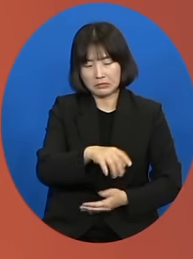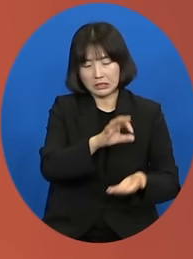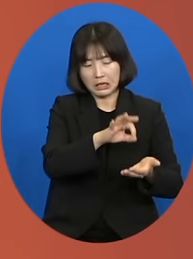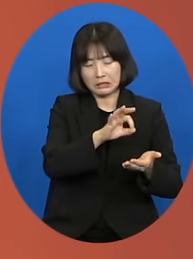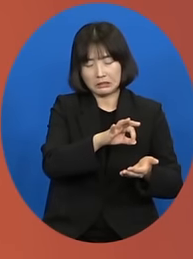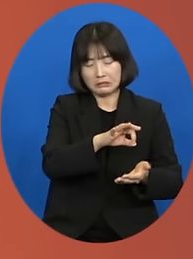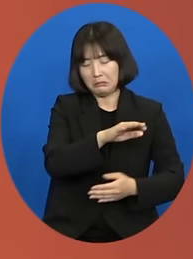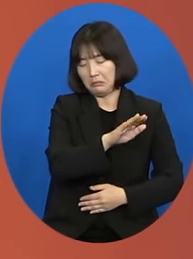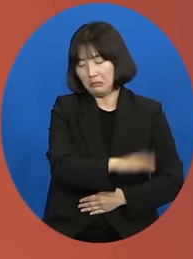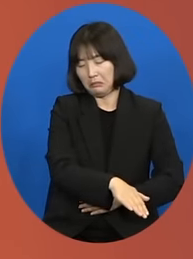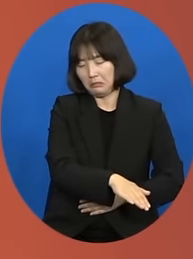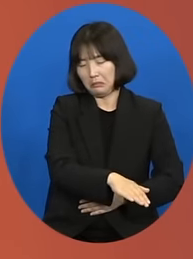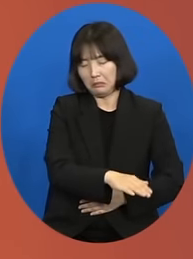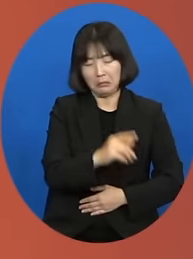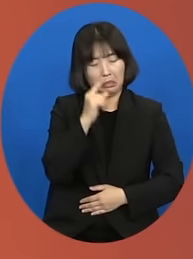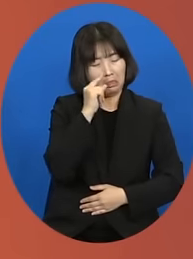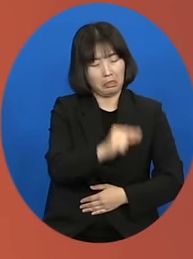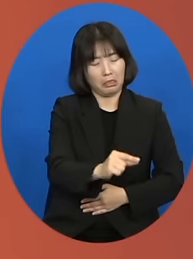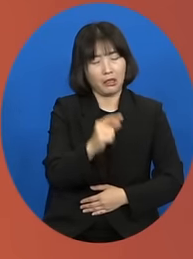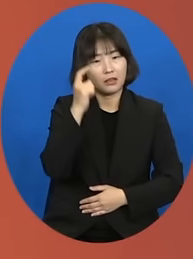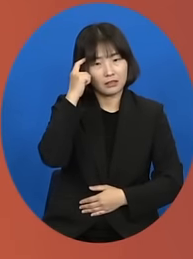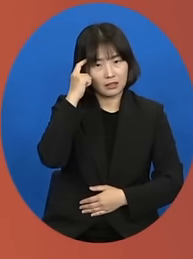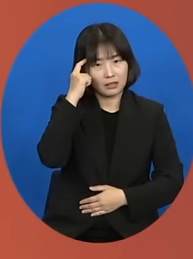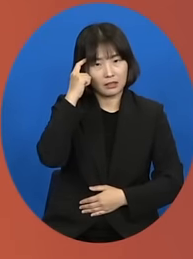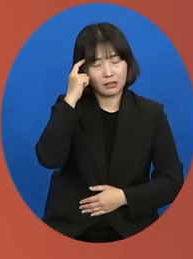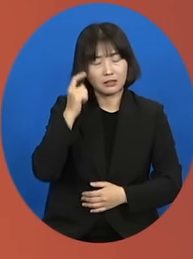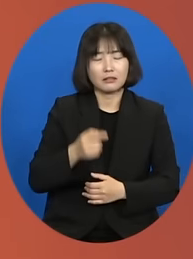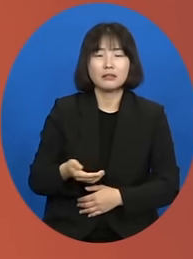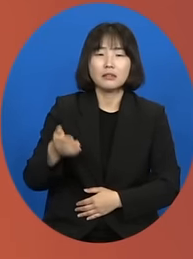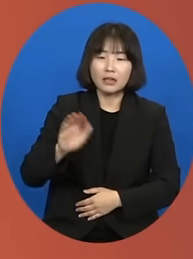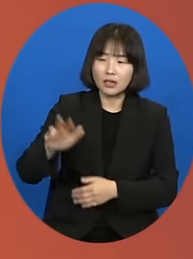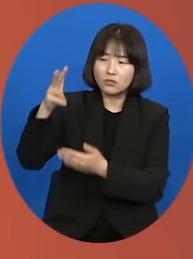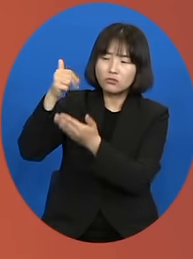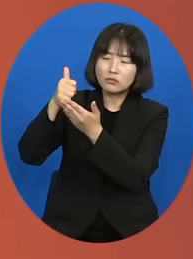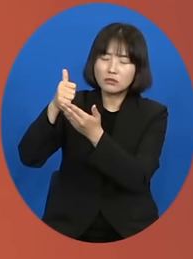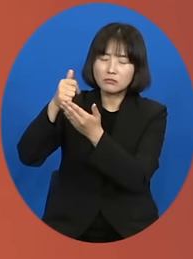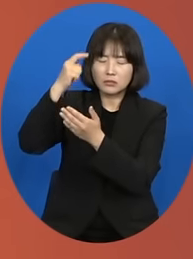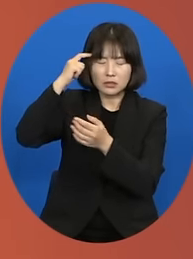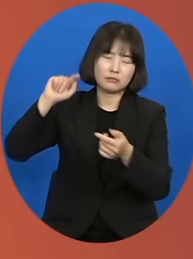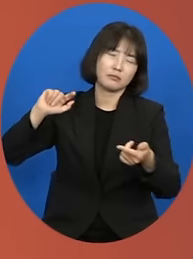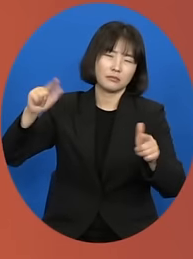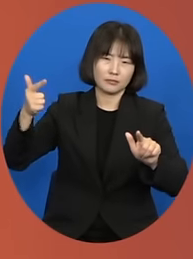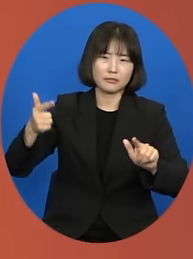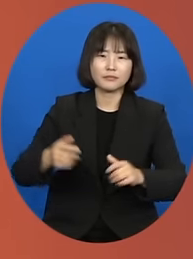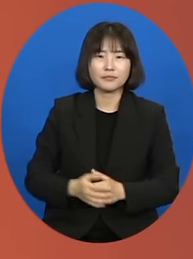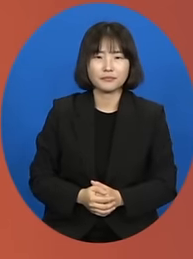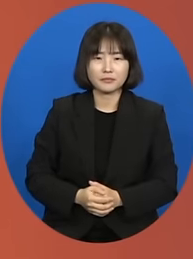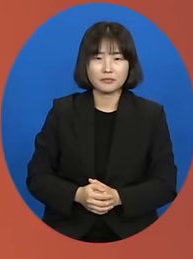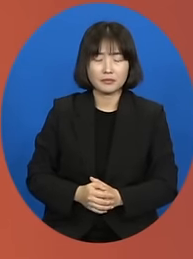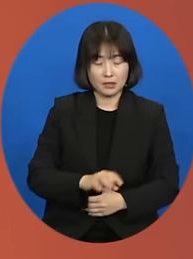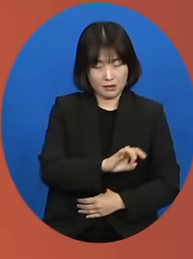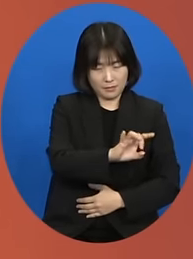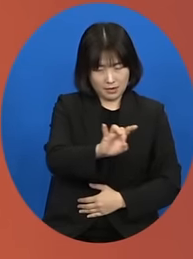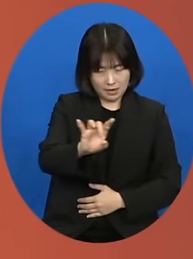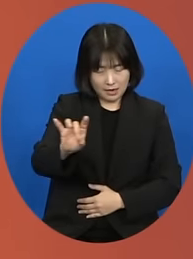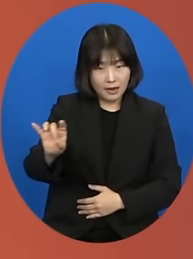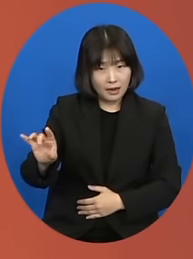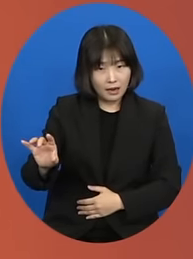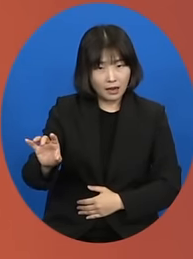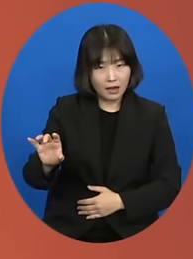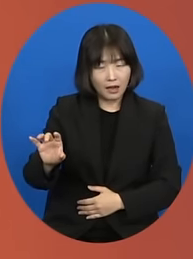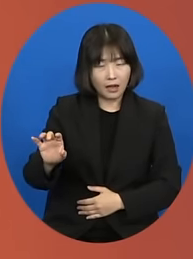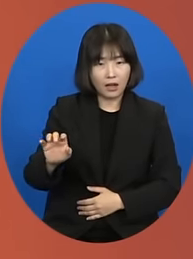굉장히 낮게 봅니다. 그러나 우리 주님은 그렇게 보시지 않습니다. 여러분 한 사람 한 사람을 무엇보다